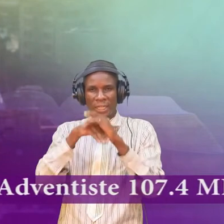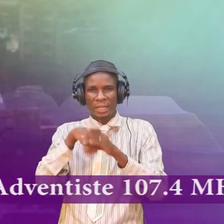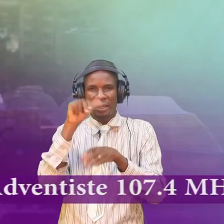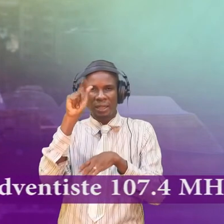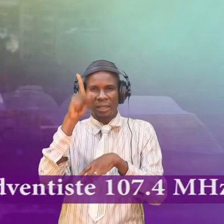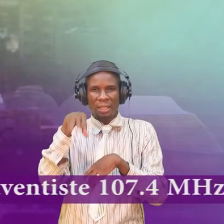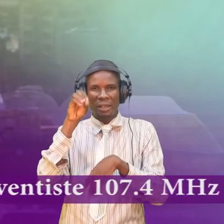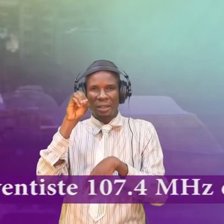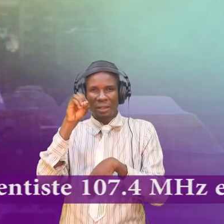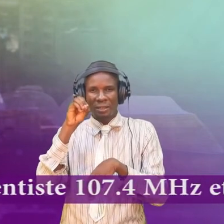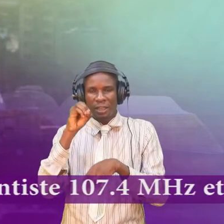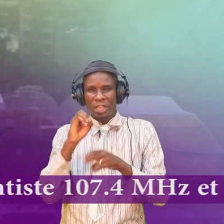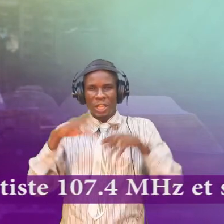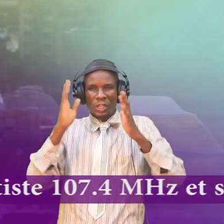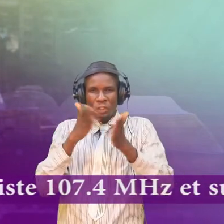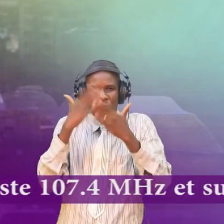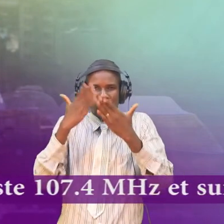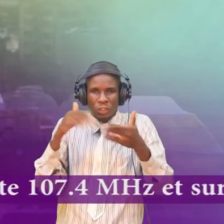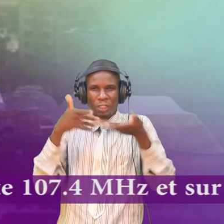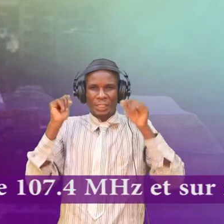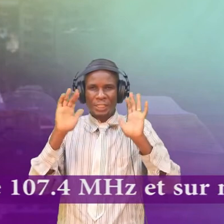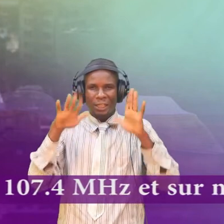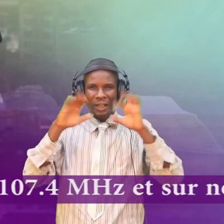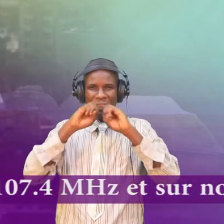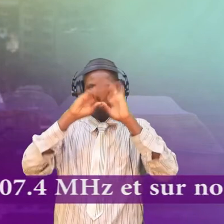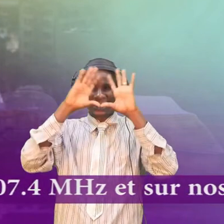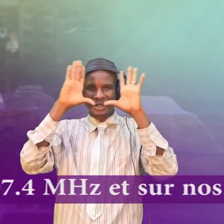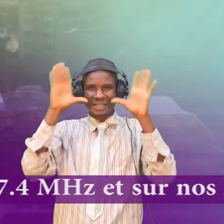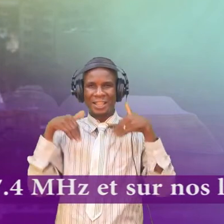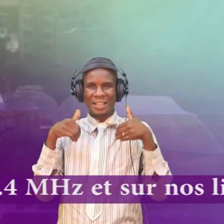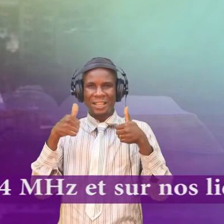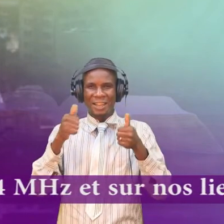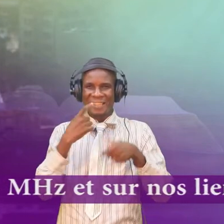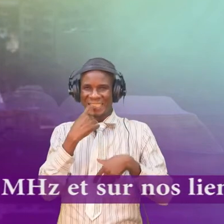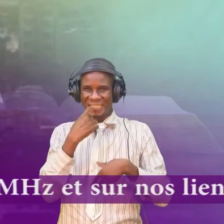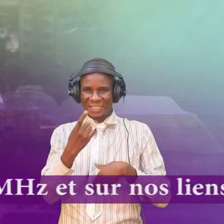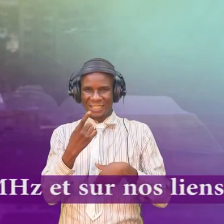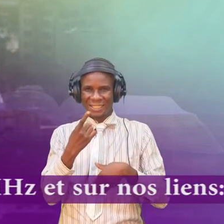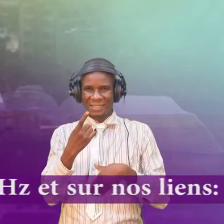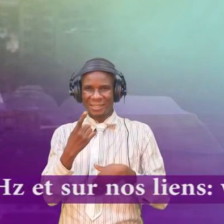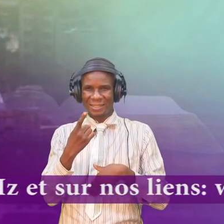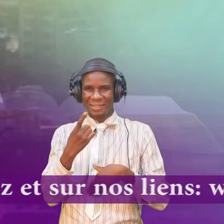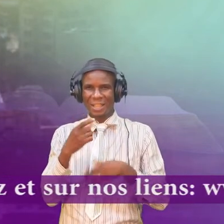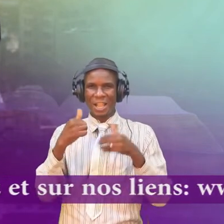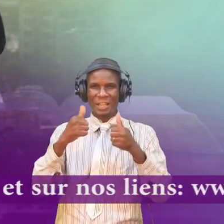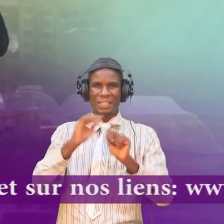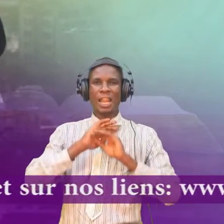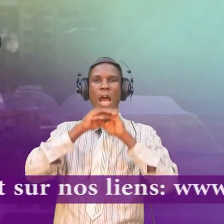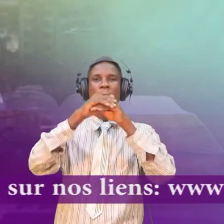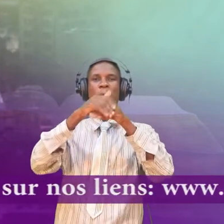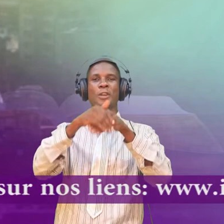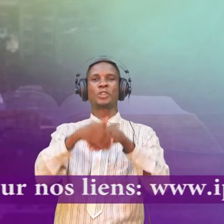maana wanaokolewa katika kitabu cha Ufunuo wanasherekea wokovu. Wanasema wokovu